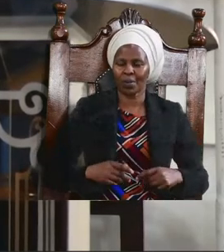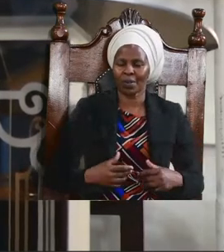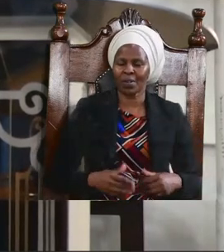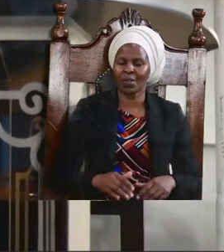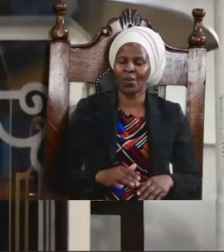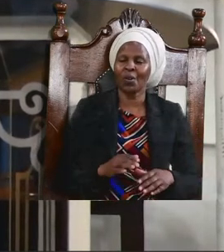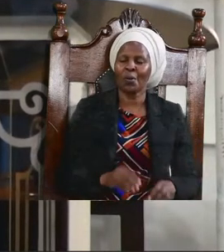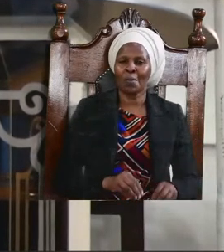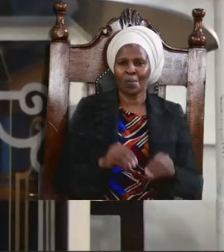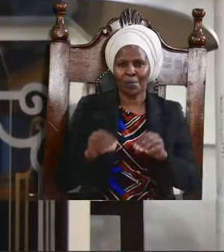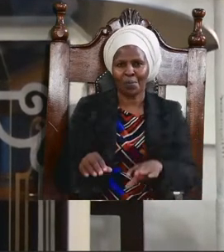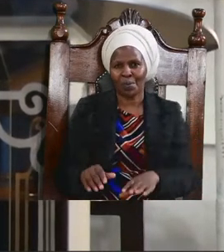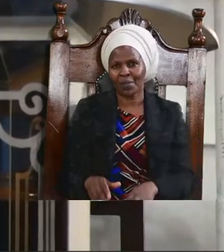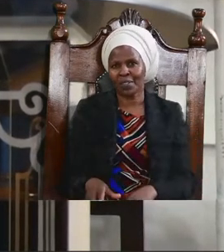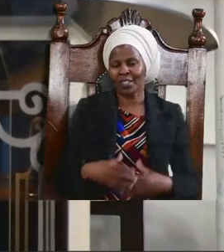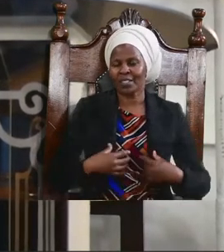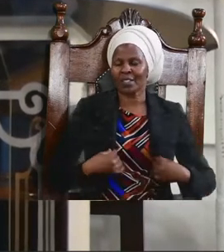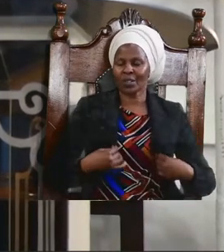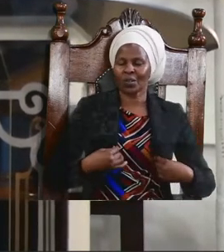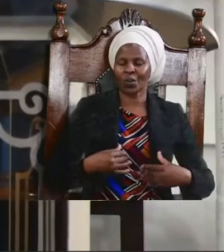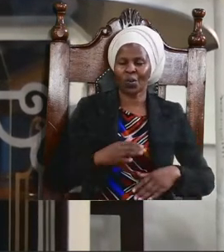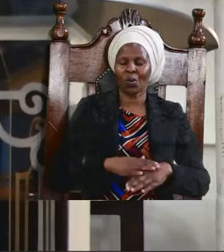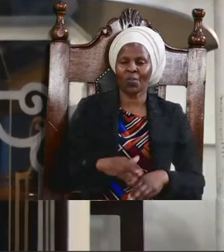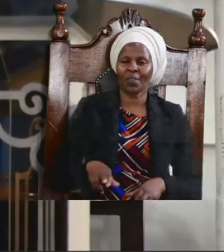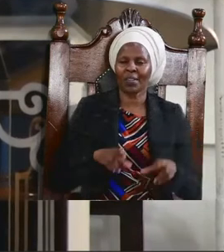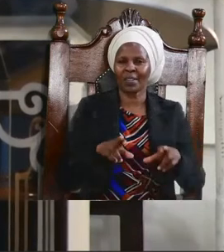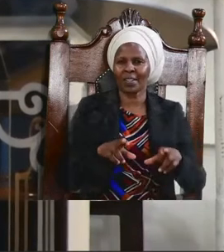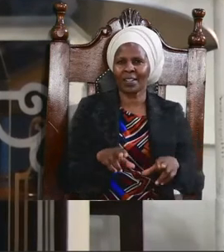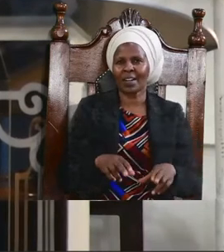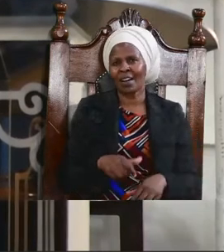ya njiani na wengine matawi